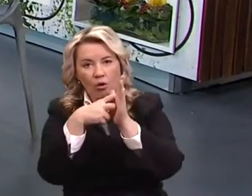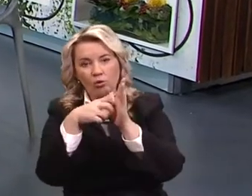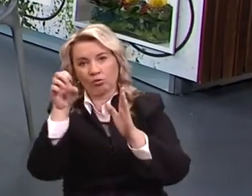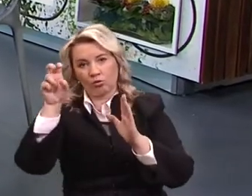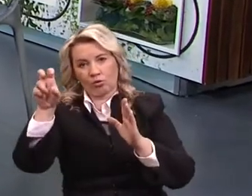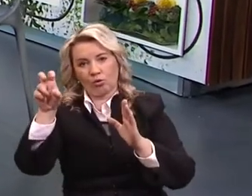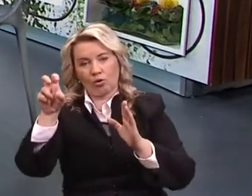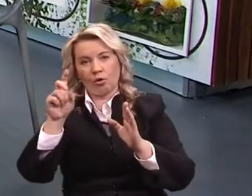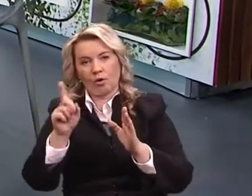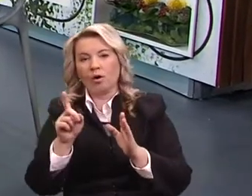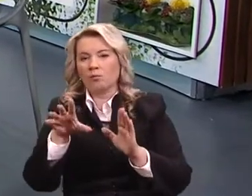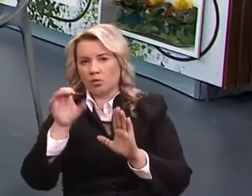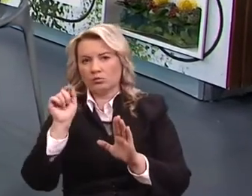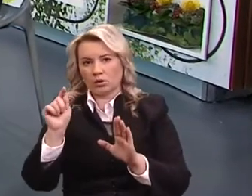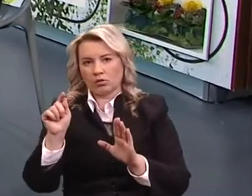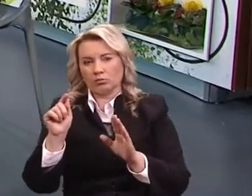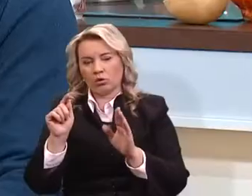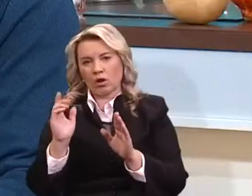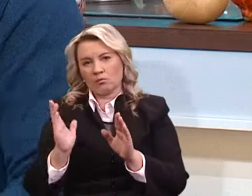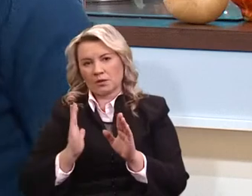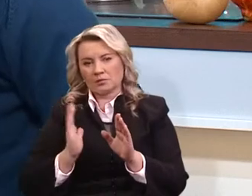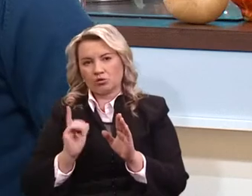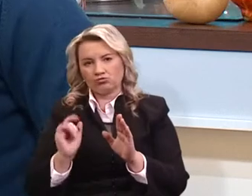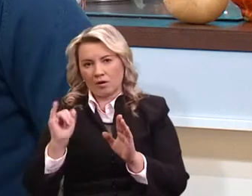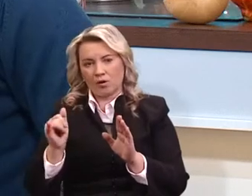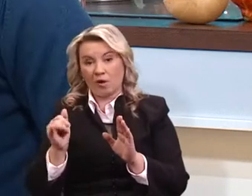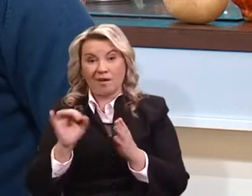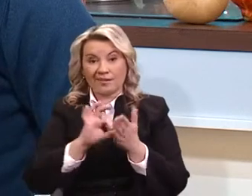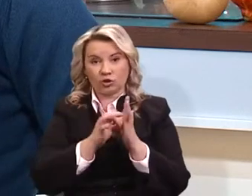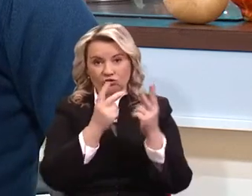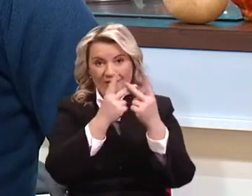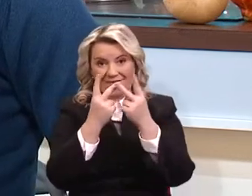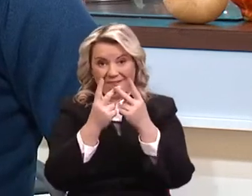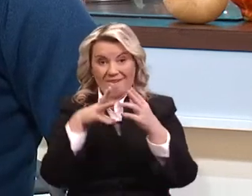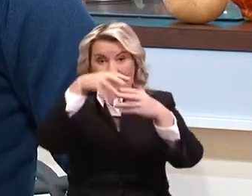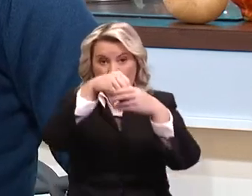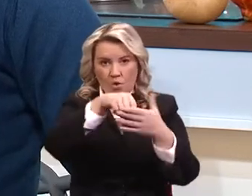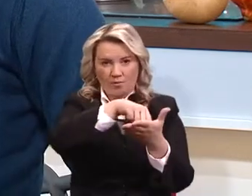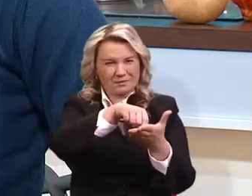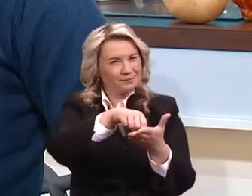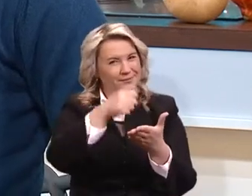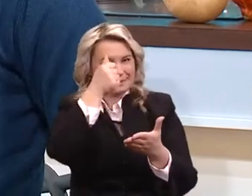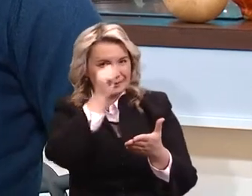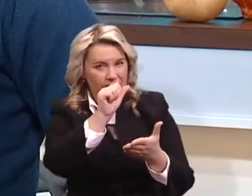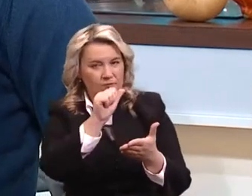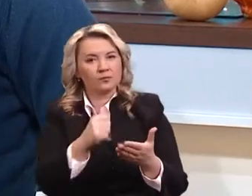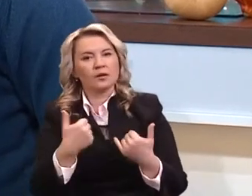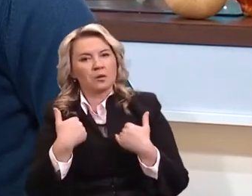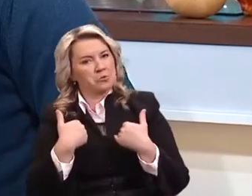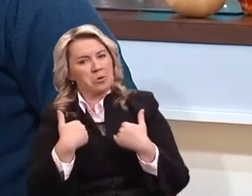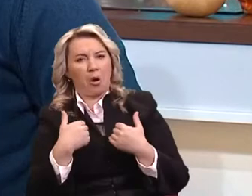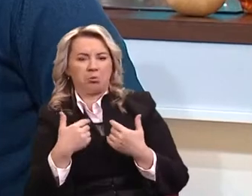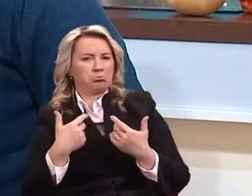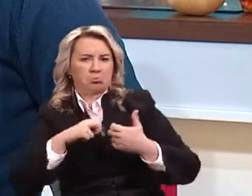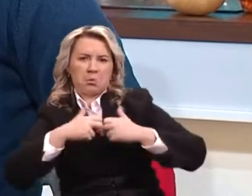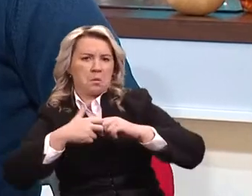této platební brány. Pak poznáte, že jste v tom zabezpečeném sektoru a že je to v pořádku. Takže platby na internetu určitě, já jsem třeba pro platit klidně i kartou dopředu,